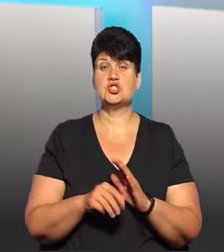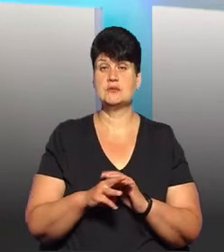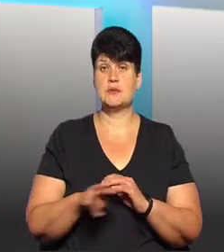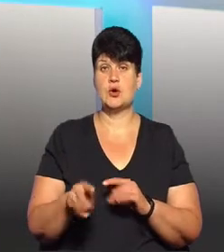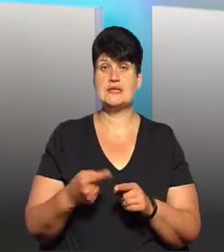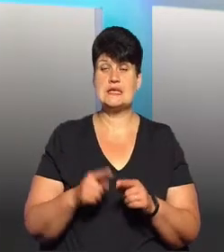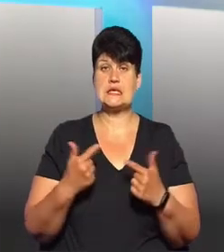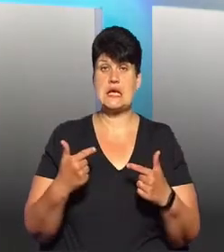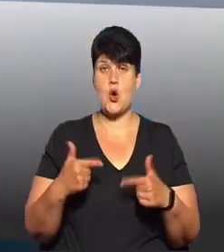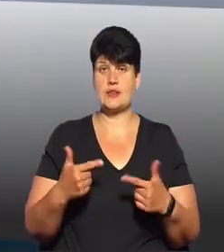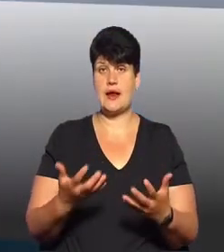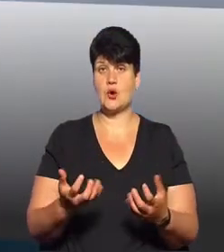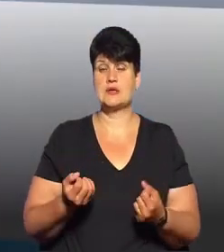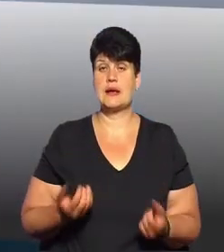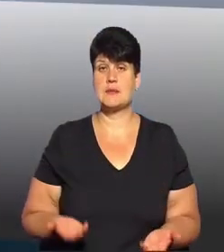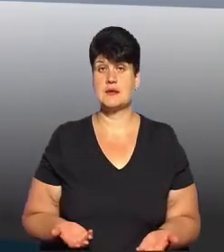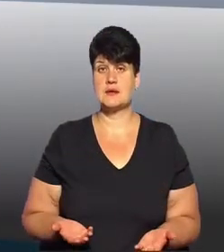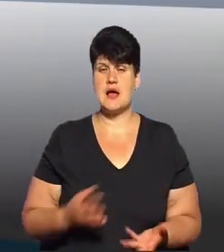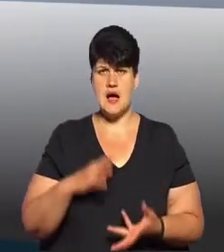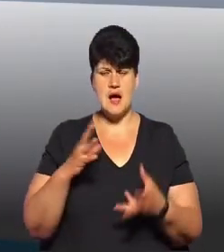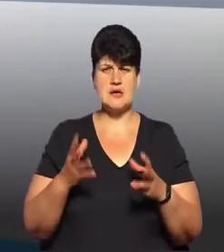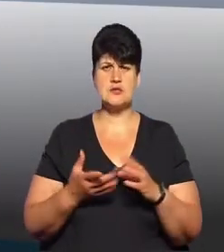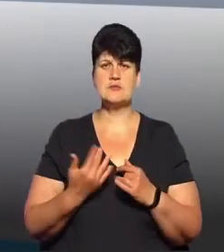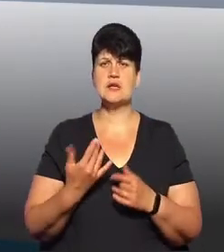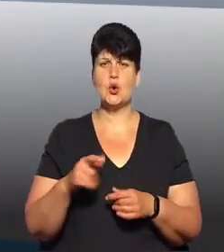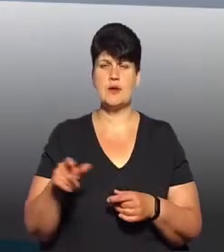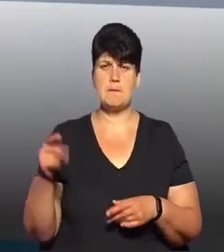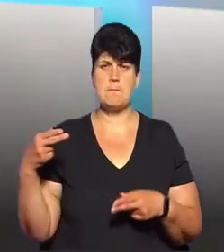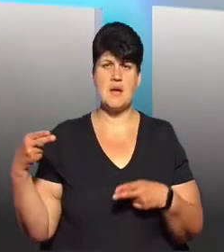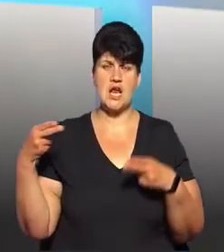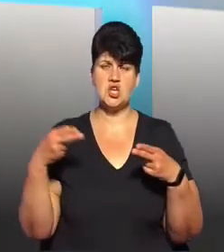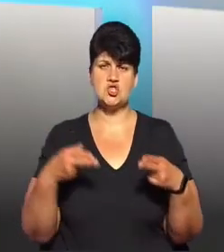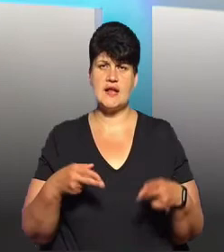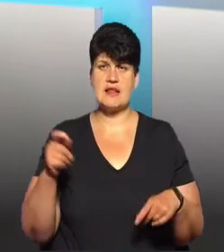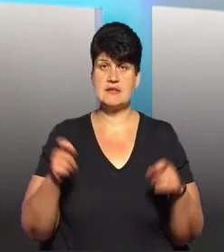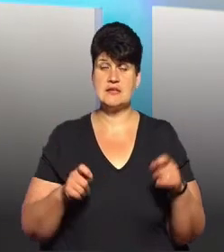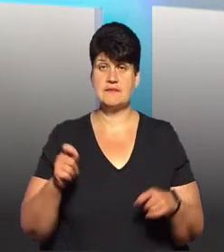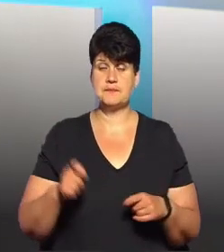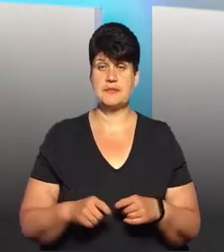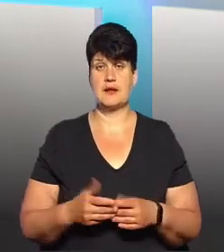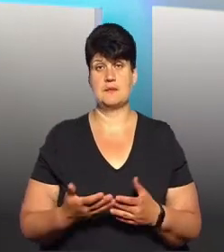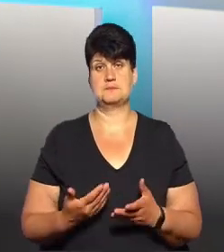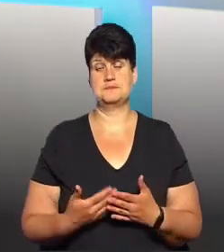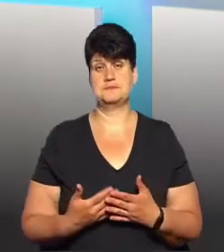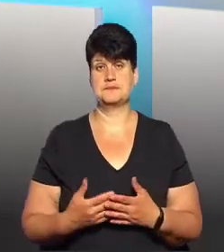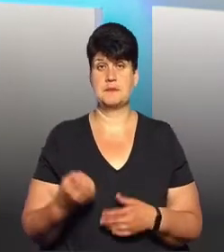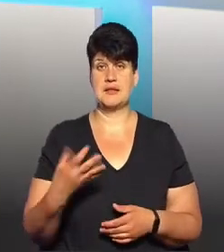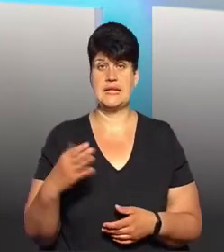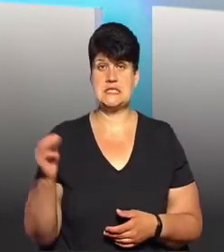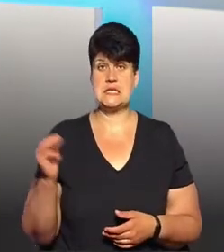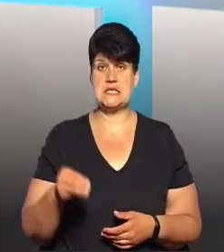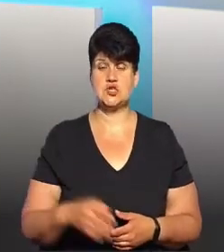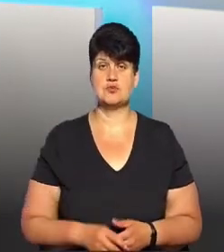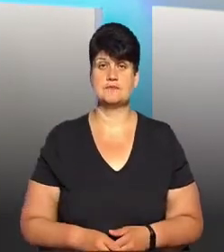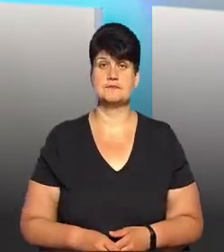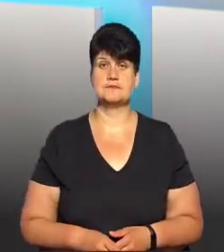отримав. А загалом скільки людей приблизно приїжджає на фестиваль? На фестиваль приїжджає, ну, близько 15 тисяч.